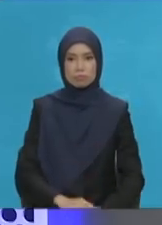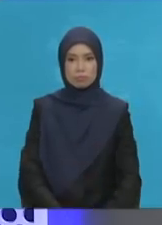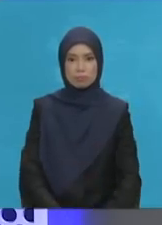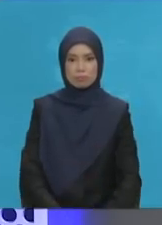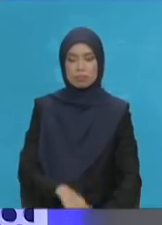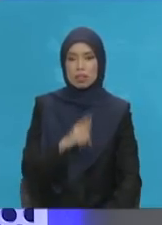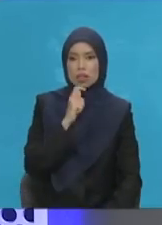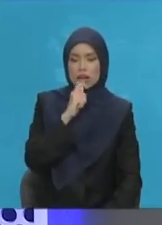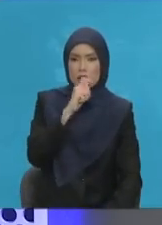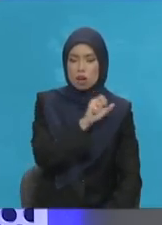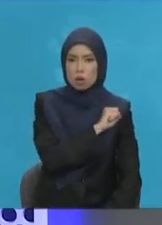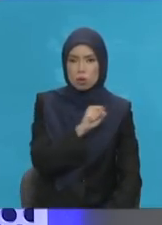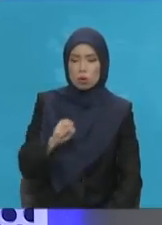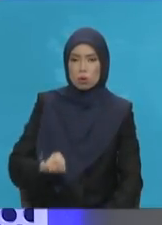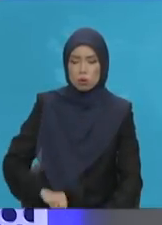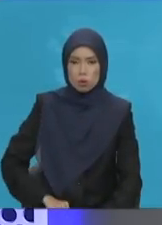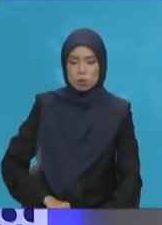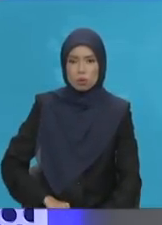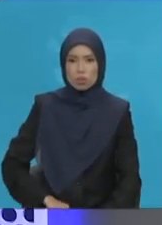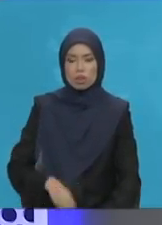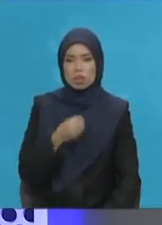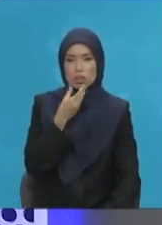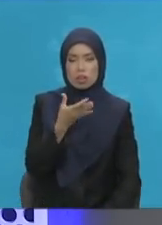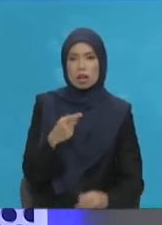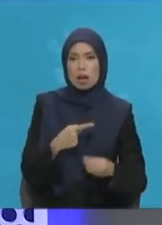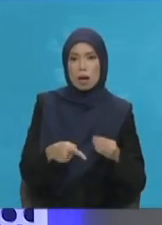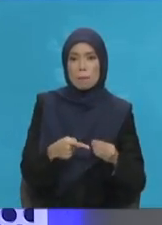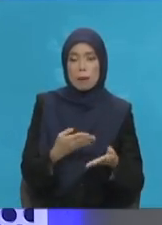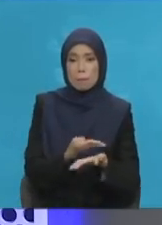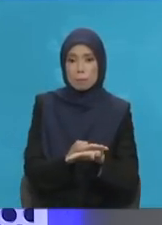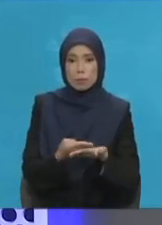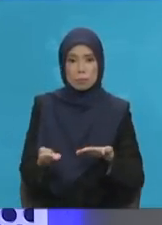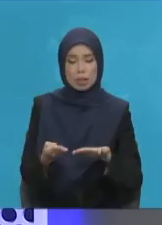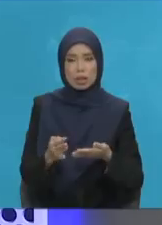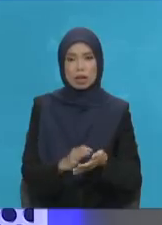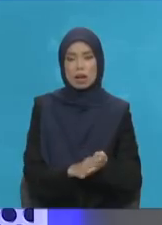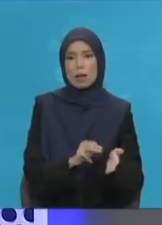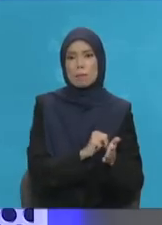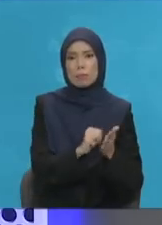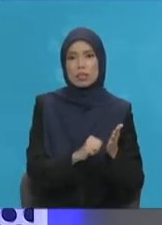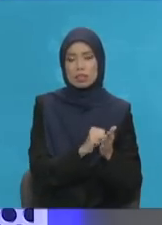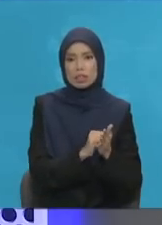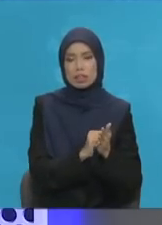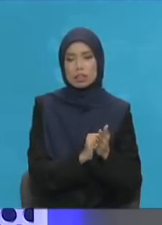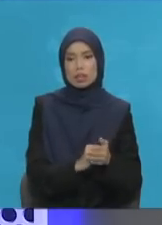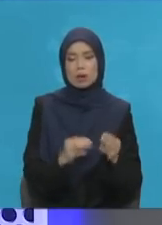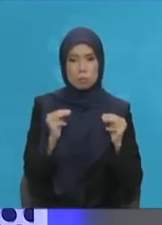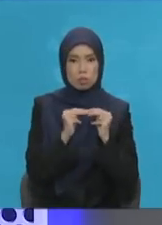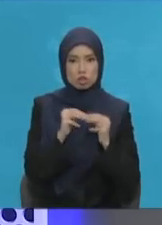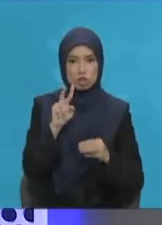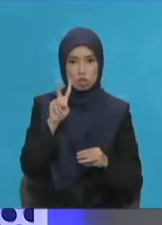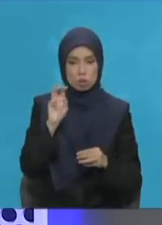titah Baginda juga menyentuh tentang tuntutan bayaran berdasarkan minus bersuara 29 Jun